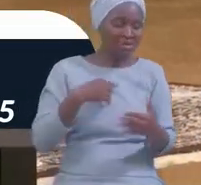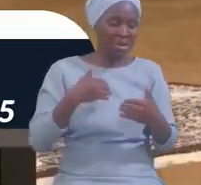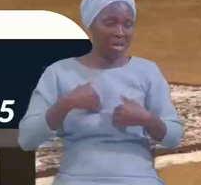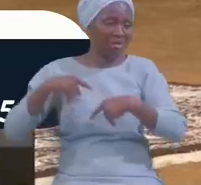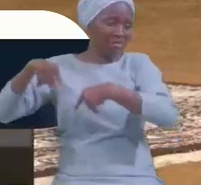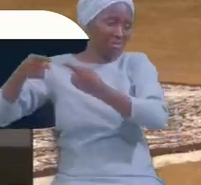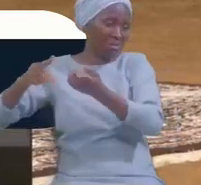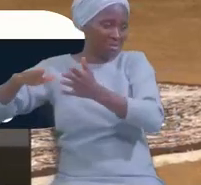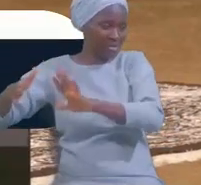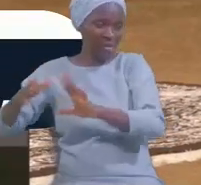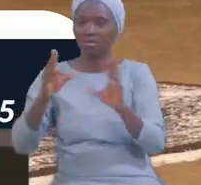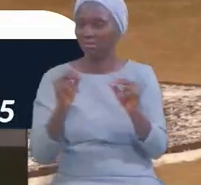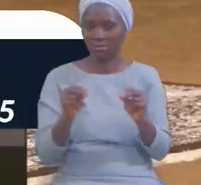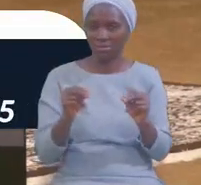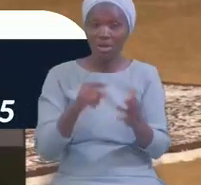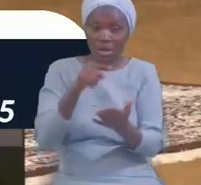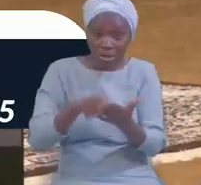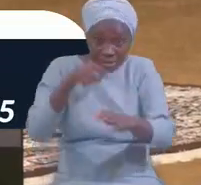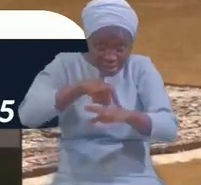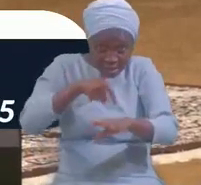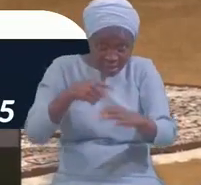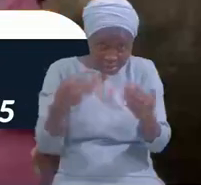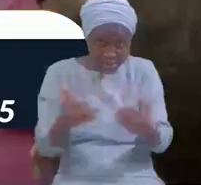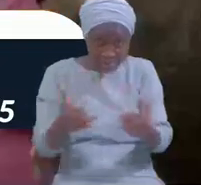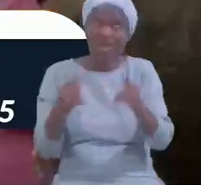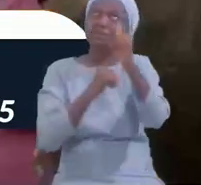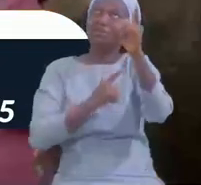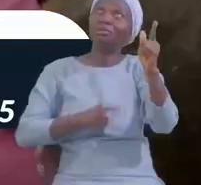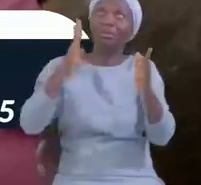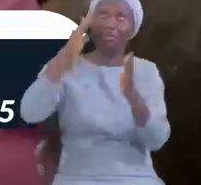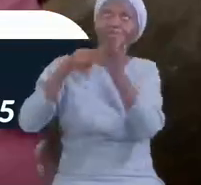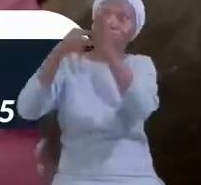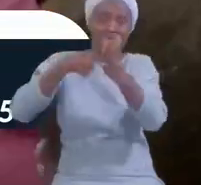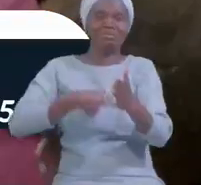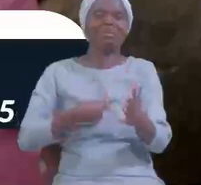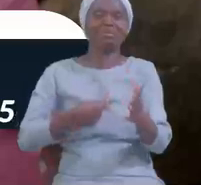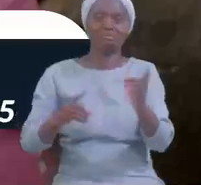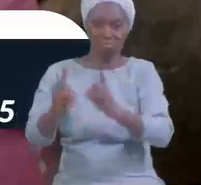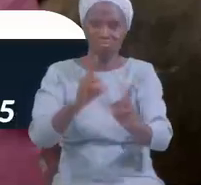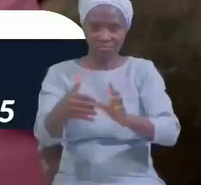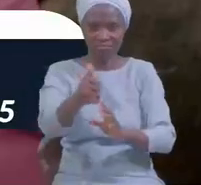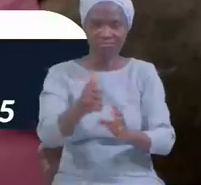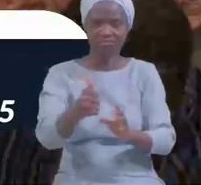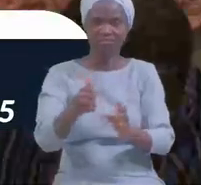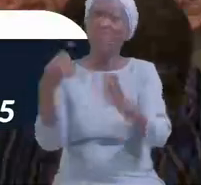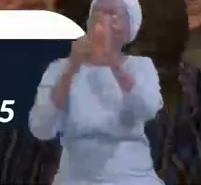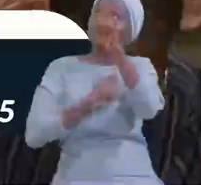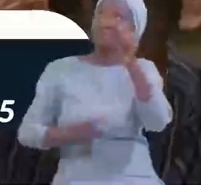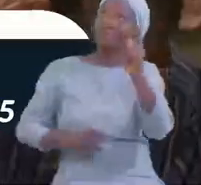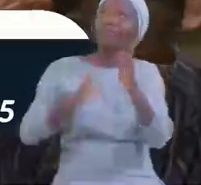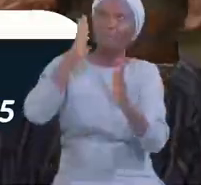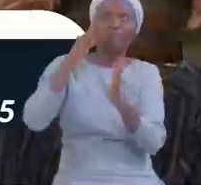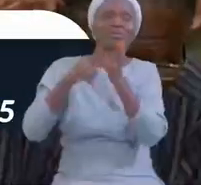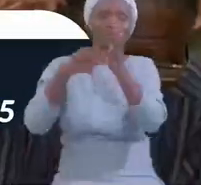ce temps-ci, le Seigneur me fera connaître. Il faut le dire, le Seigneur me fera connaître. Tu